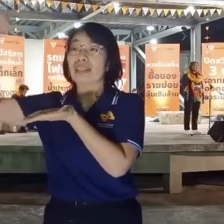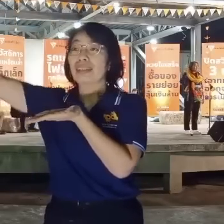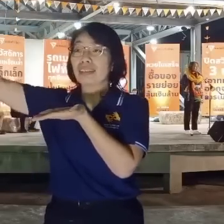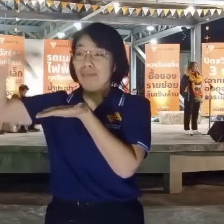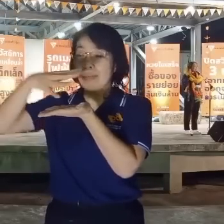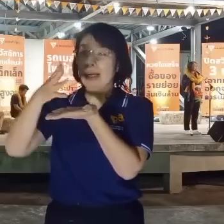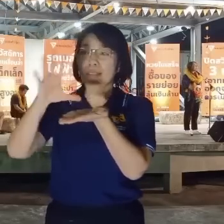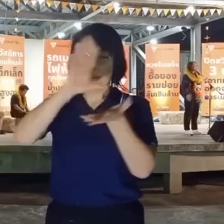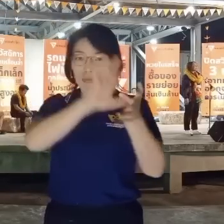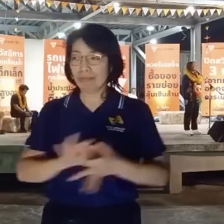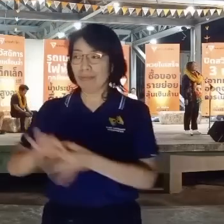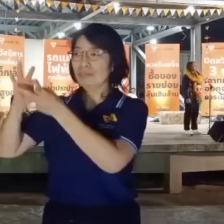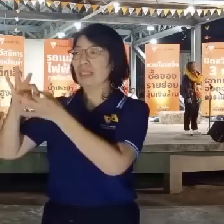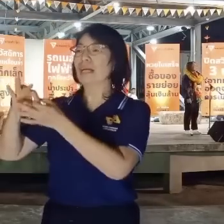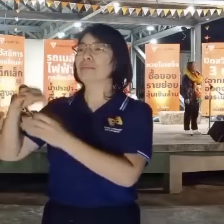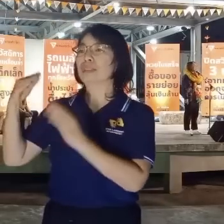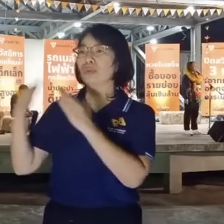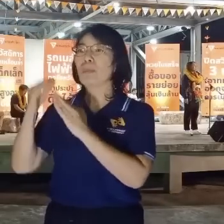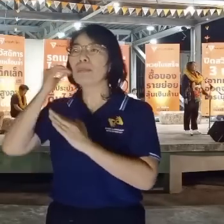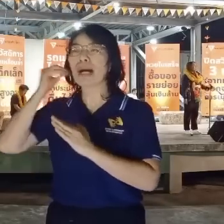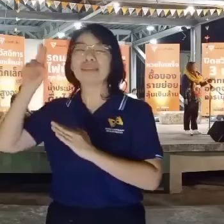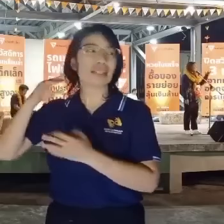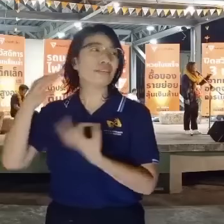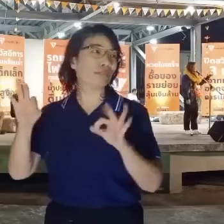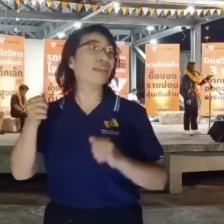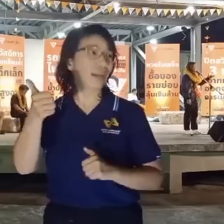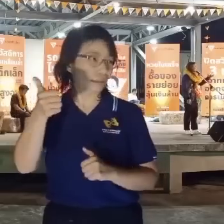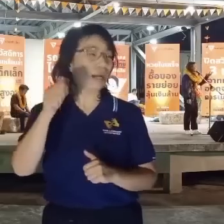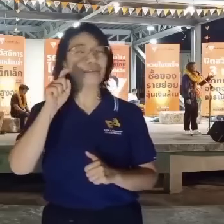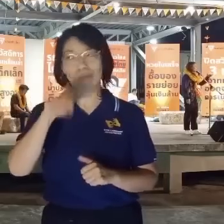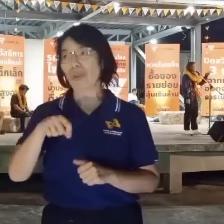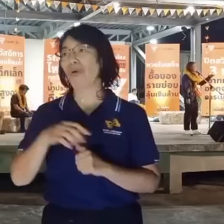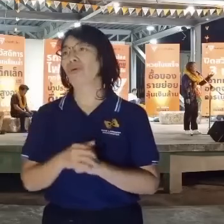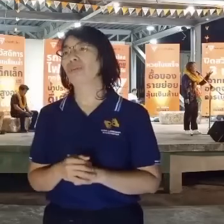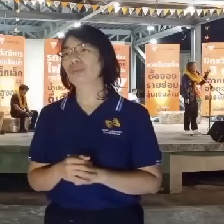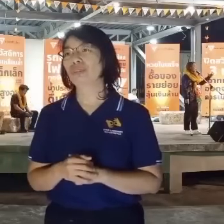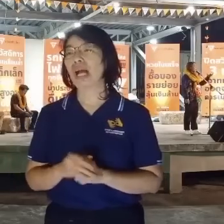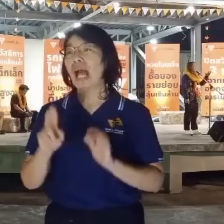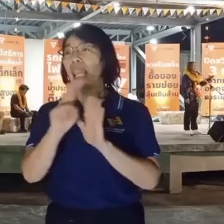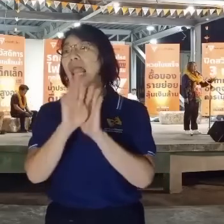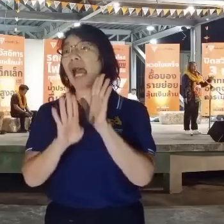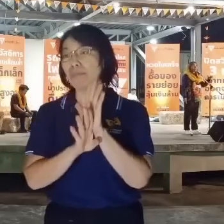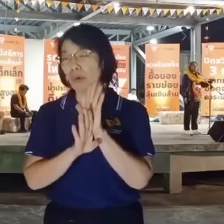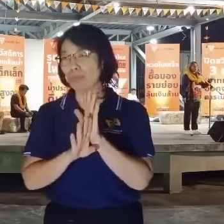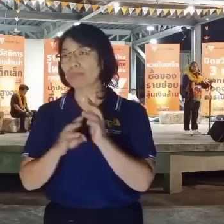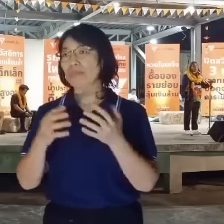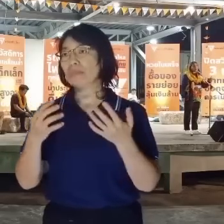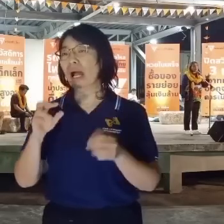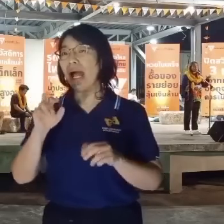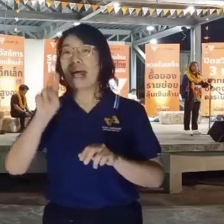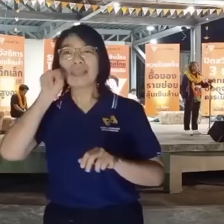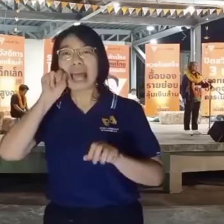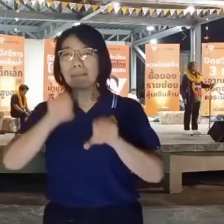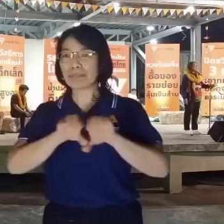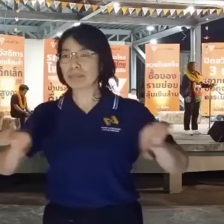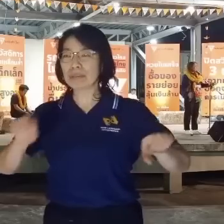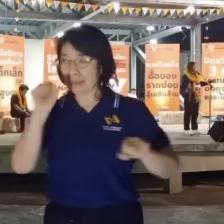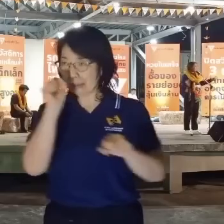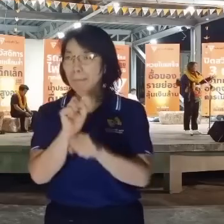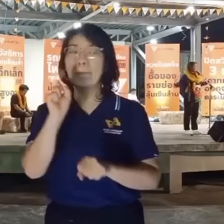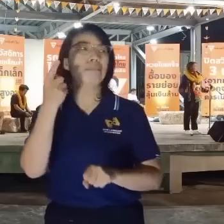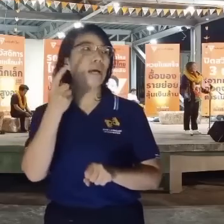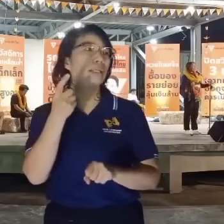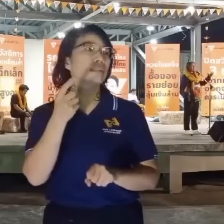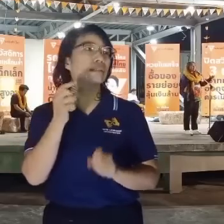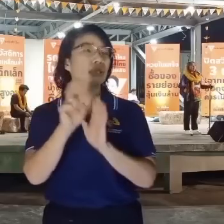กี่ยวกับการติดตั้งโซลาร์เซลล์ให้เกิดขึ้นได้เรามีนโยบายยกระบบยกเครื่องระบบน้ำประปากันยกใหญ่จะต้